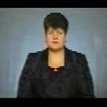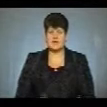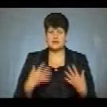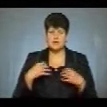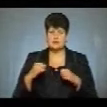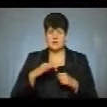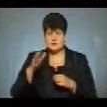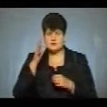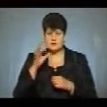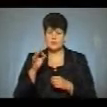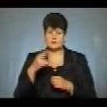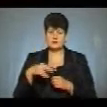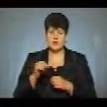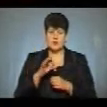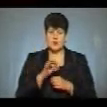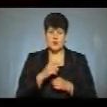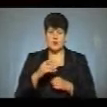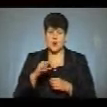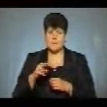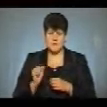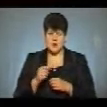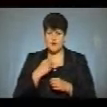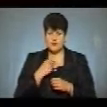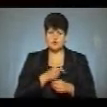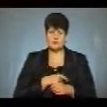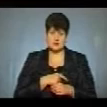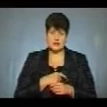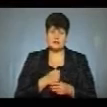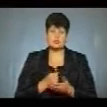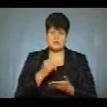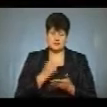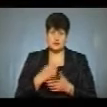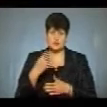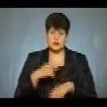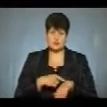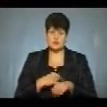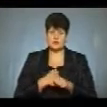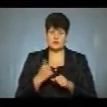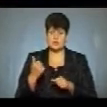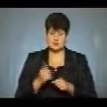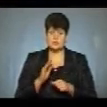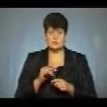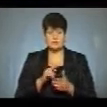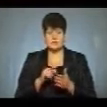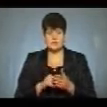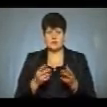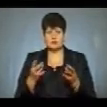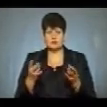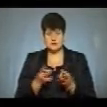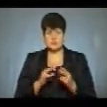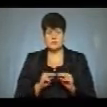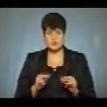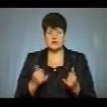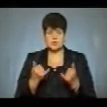управління освіти облдержадміністрації Ольга Хома каже, якщо депутати схвалять 40-годинний робочий тиждень, тоді постане питання, чи потрібні педагоги, які